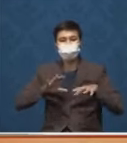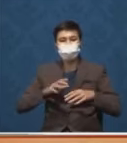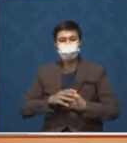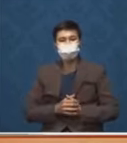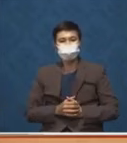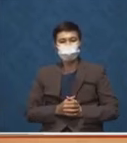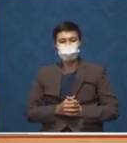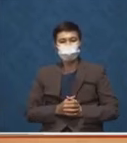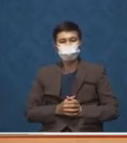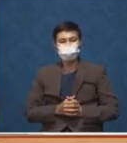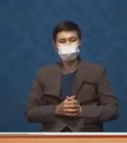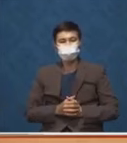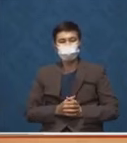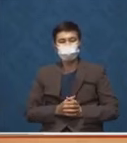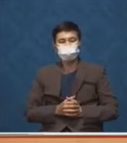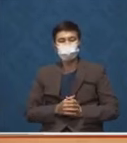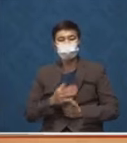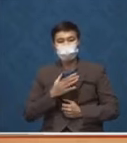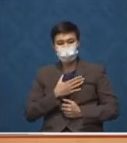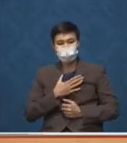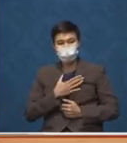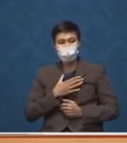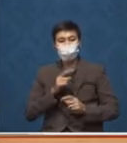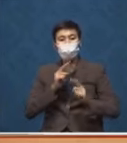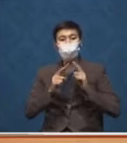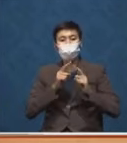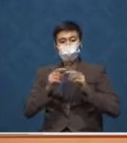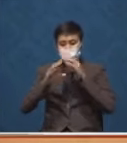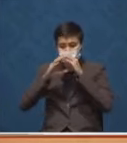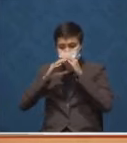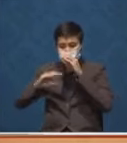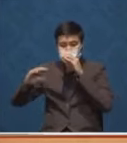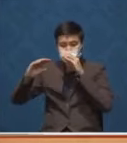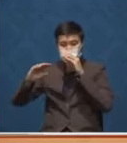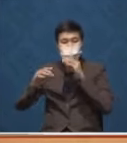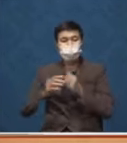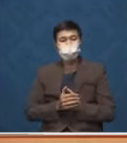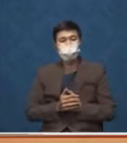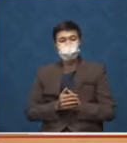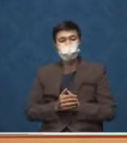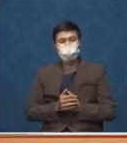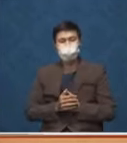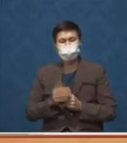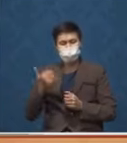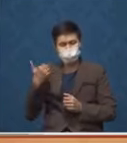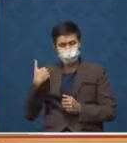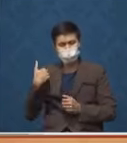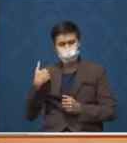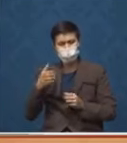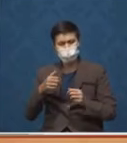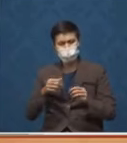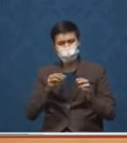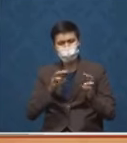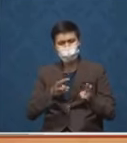ครับซึ่งตอนนี้เท่าที่ผมได้พูดคุยกสทช.นะครับก็มีแนวคิดที่ตรงกันคือยังไงเนี่ย